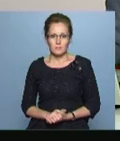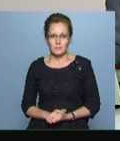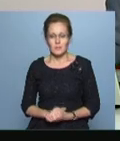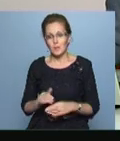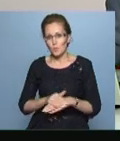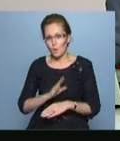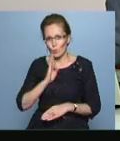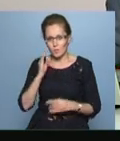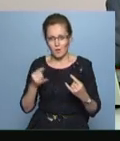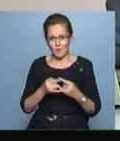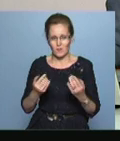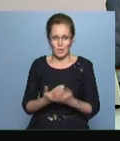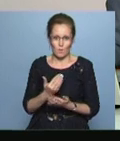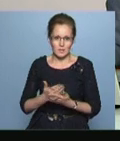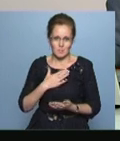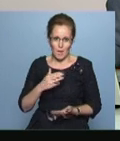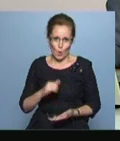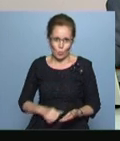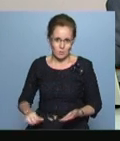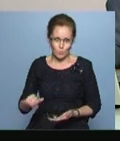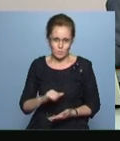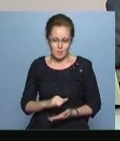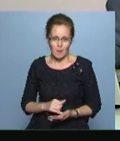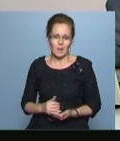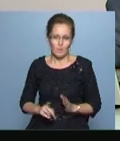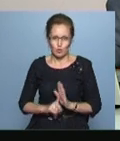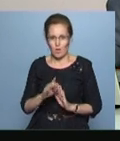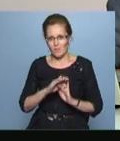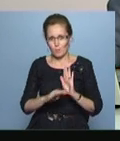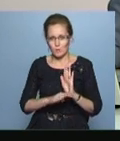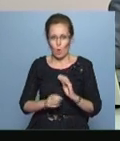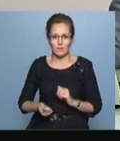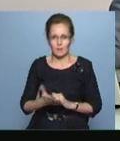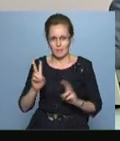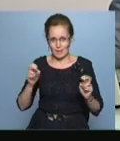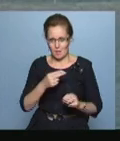Доброе утро. В эфире новости моей Удмуртии, в студии Марина Баль. В начале выпуска о некоторых темах коротко.